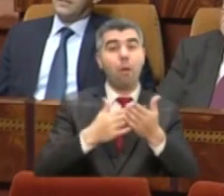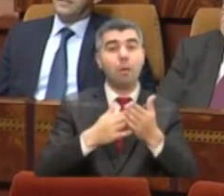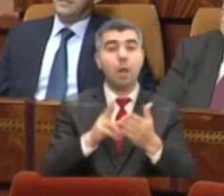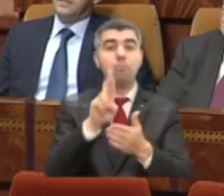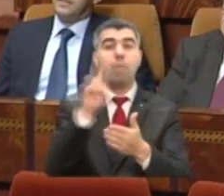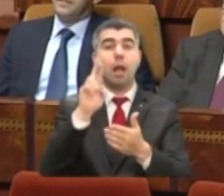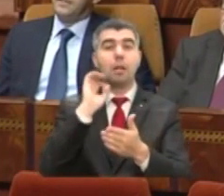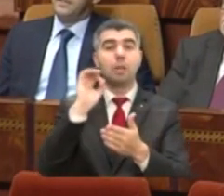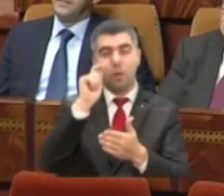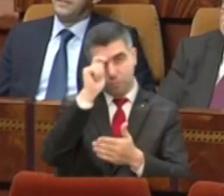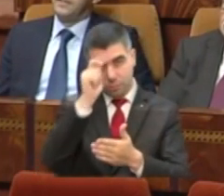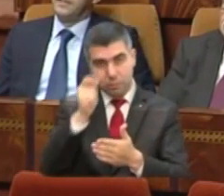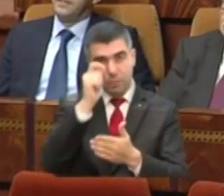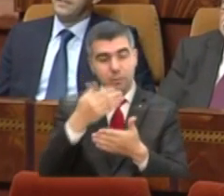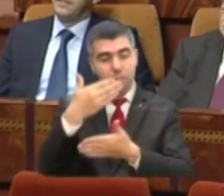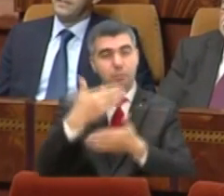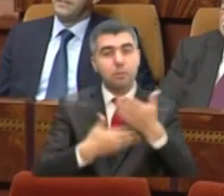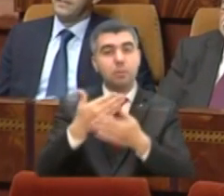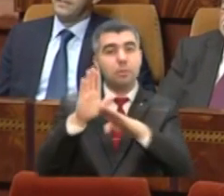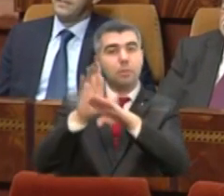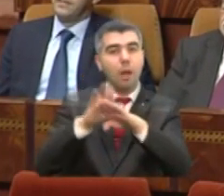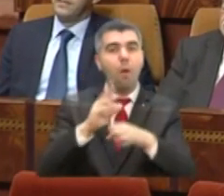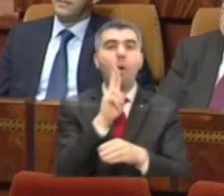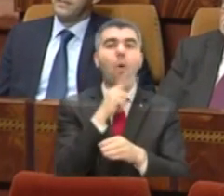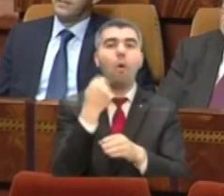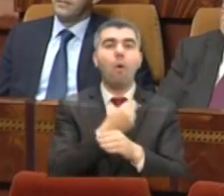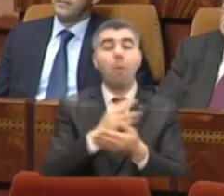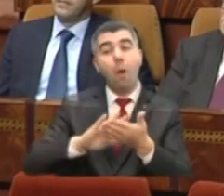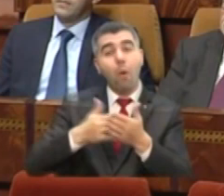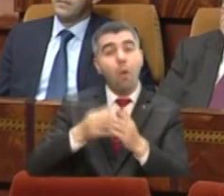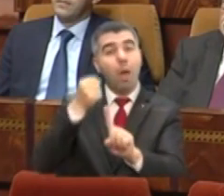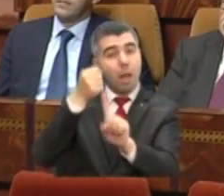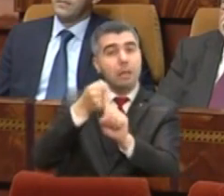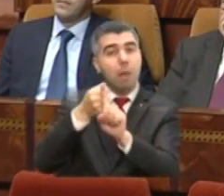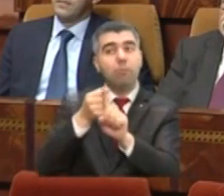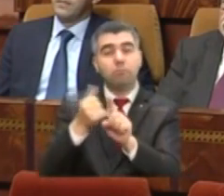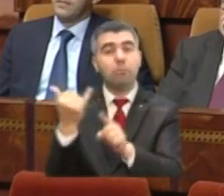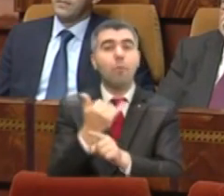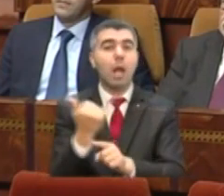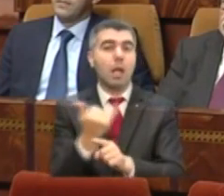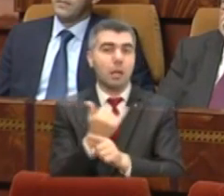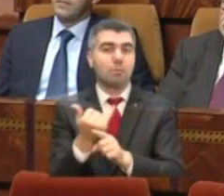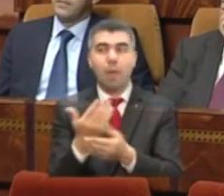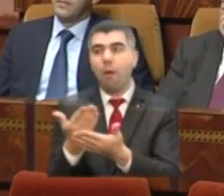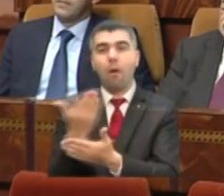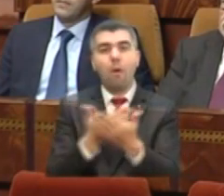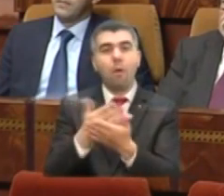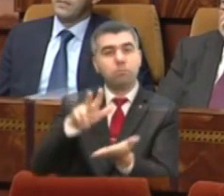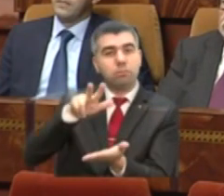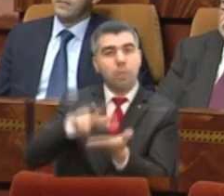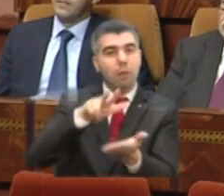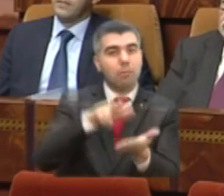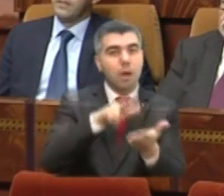السامية الحكومة إلى ضرورة إعطاء الأهمية الكبرى والأولوية اللازمة لتفعيل